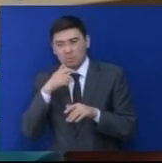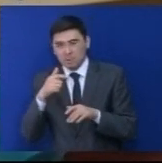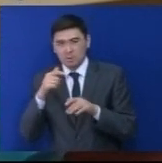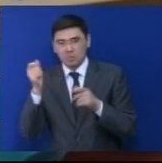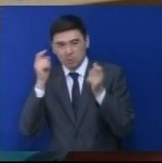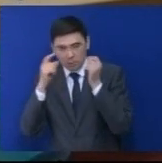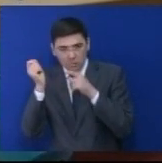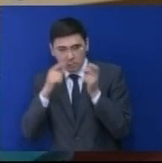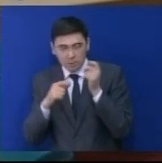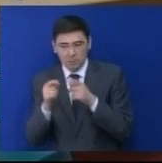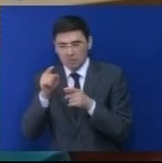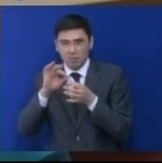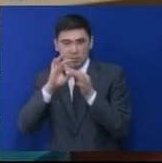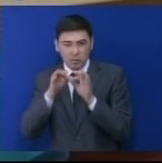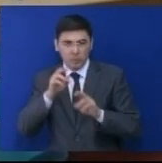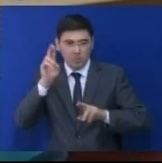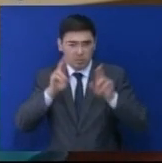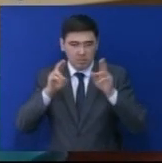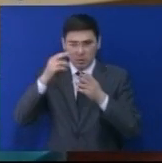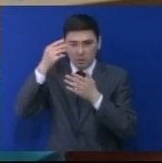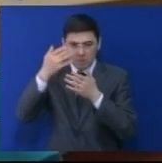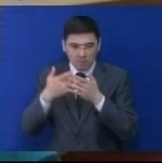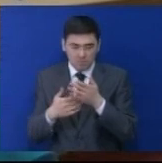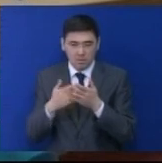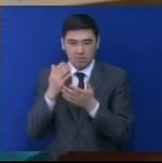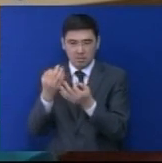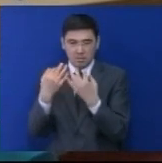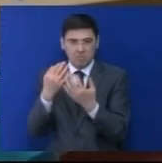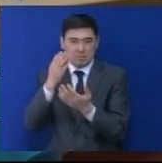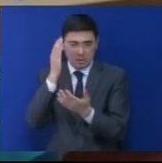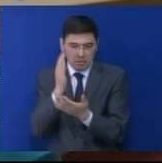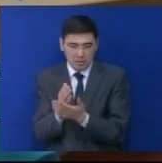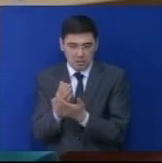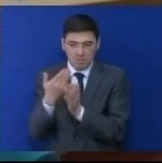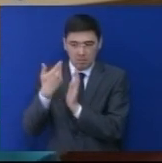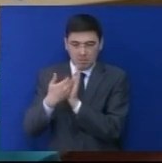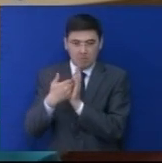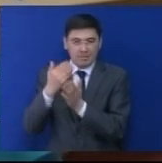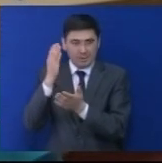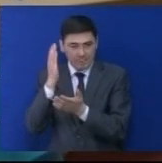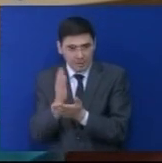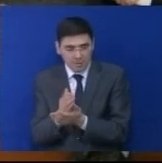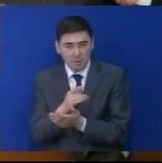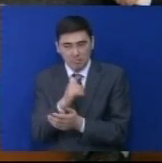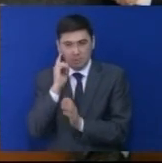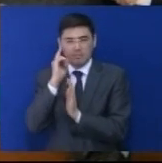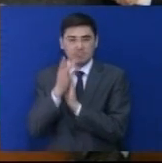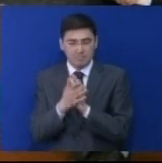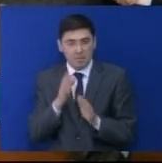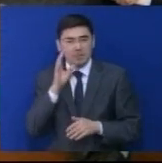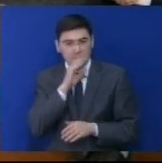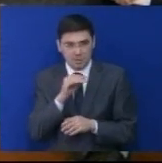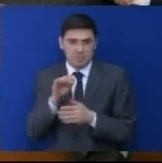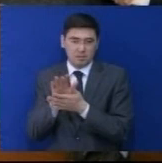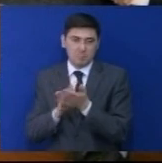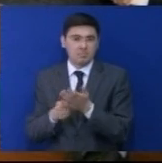родителей, там есть пошагово все разъяснено, как они могут получить эту услугу. Во время